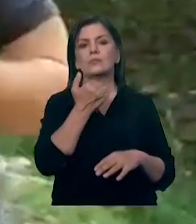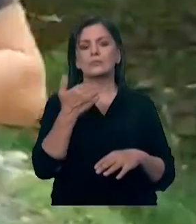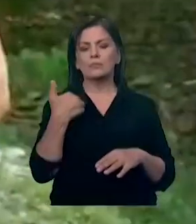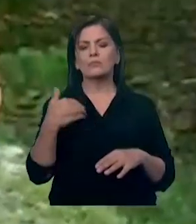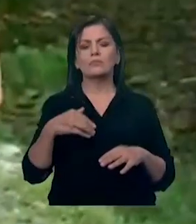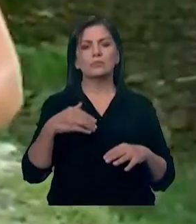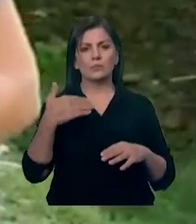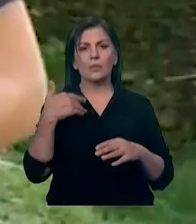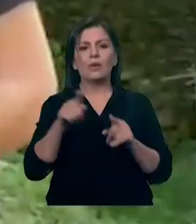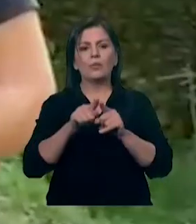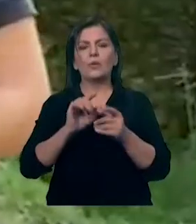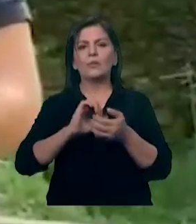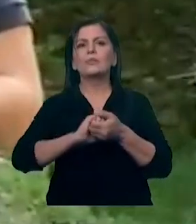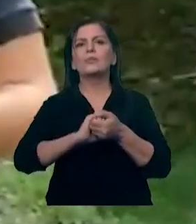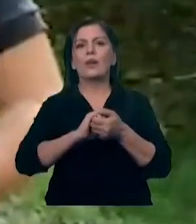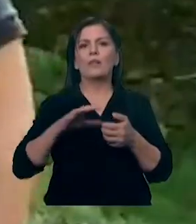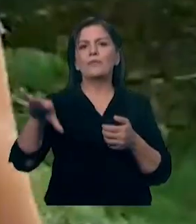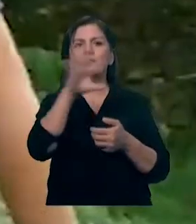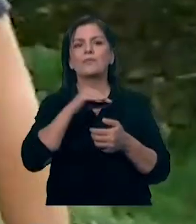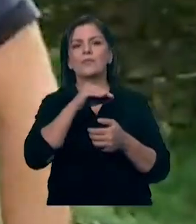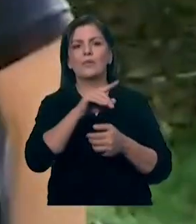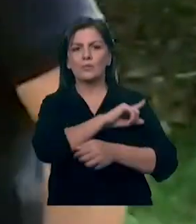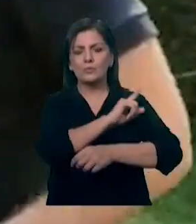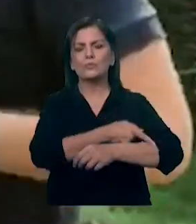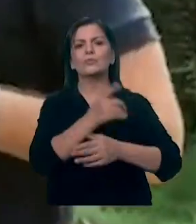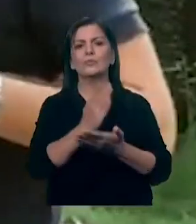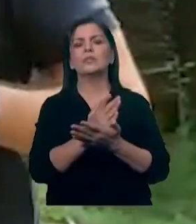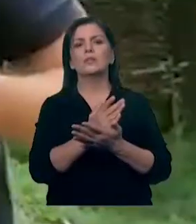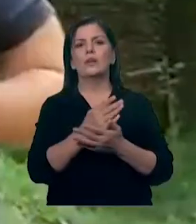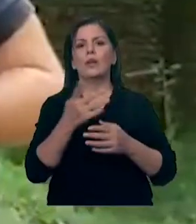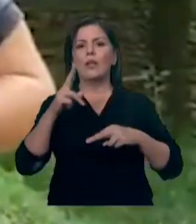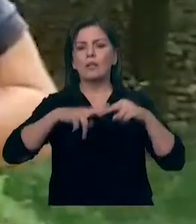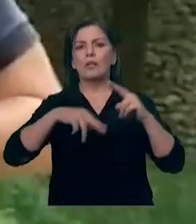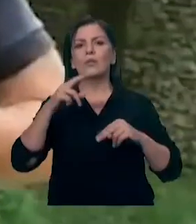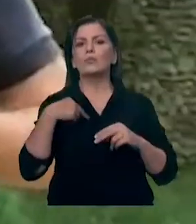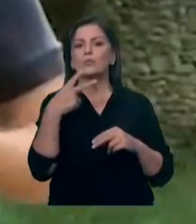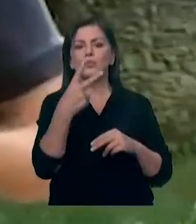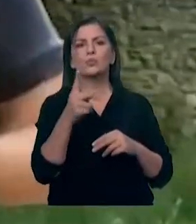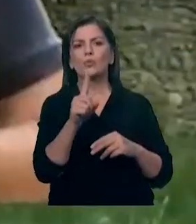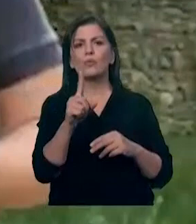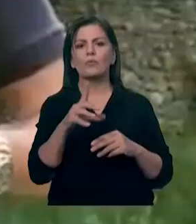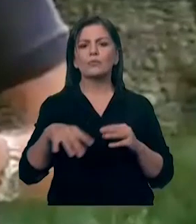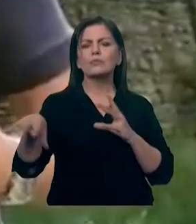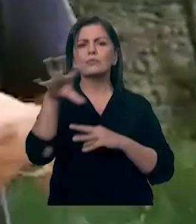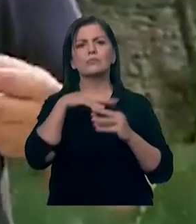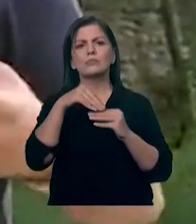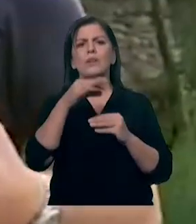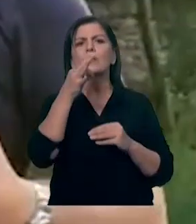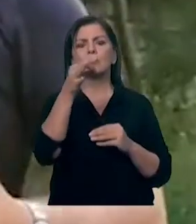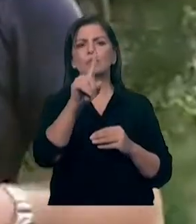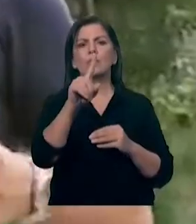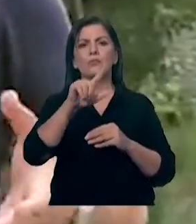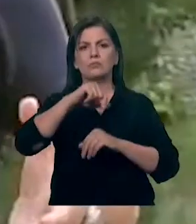güclüyü, o birliyi göstərdi və insanlarda o ruhya gördüm, xoşuma gəldi ki, hamı bir kəlmə dedi ki, Ali